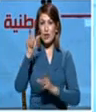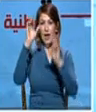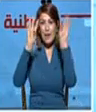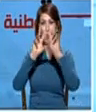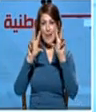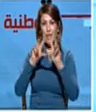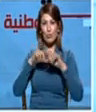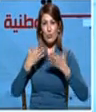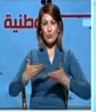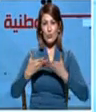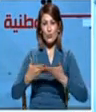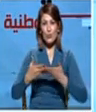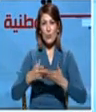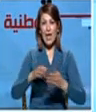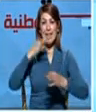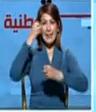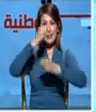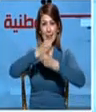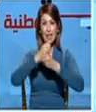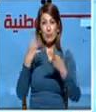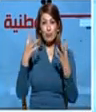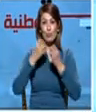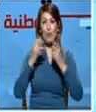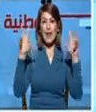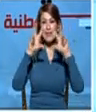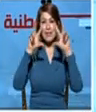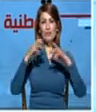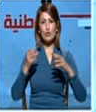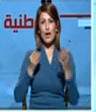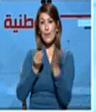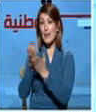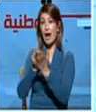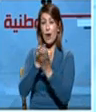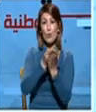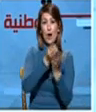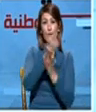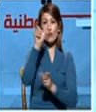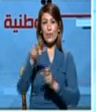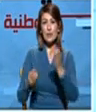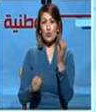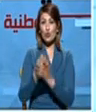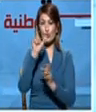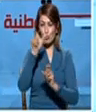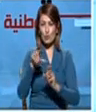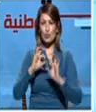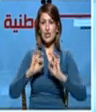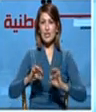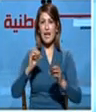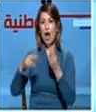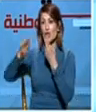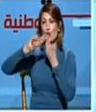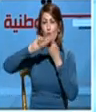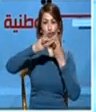وتامن التلفزه الوطنيه من خلال المعلومه صحيحه نحاول نجيب على كل استفساراتكم